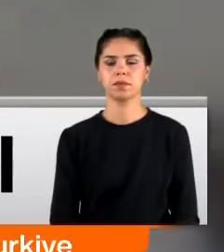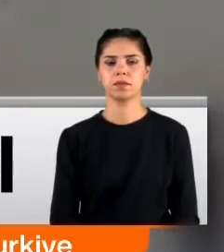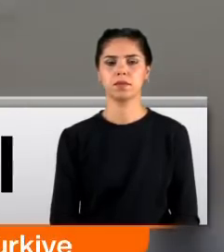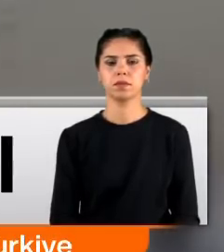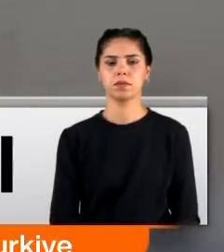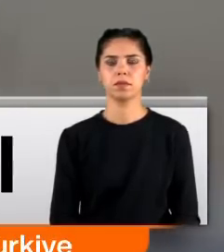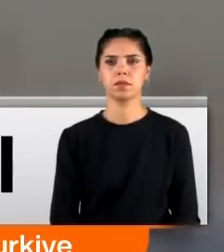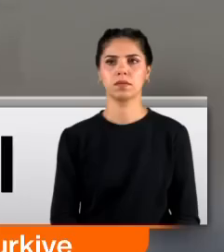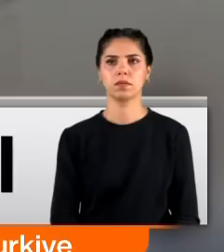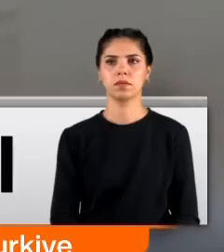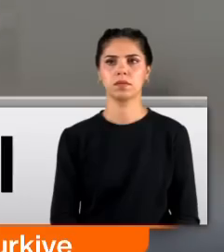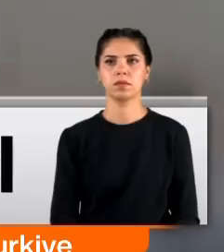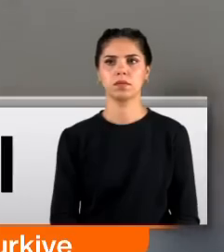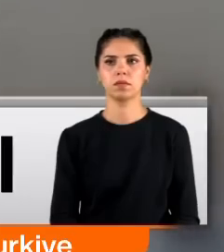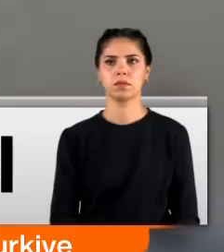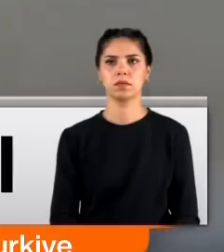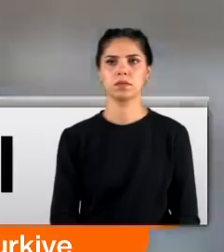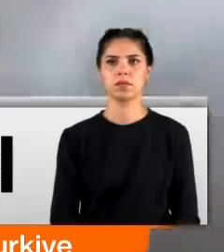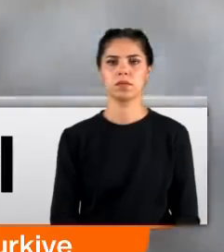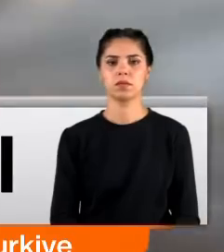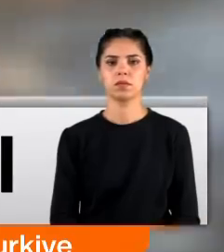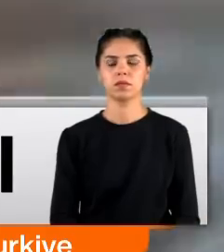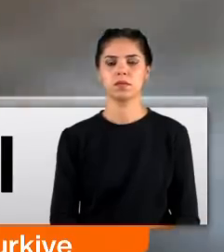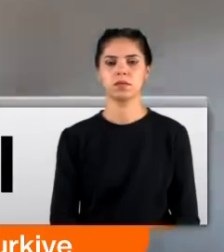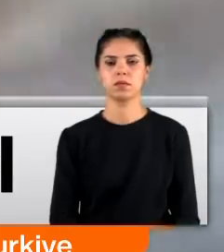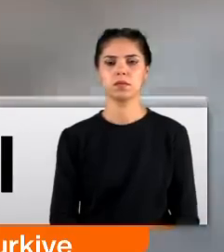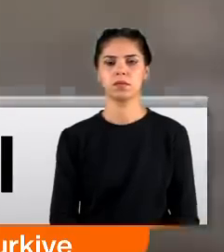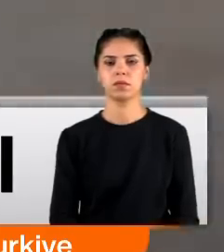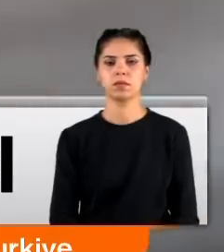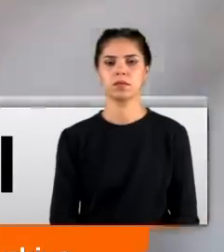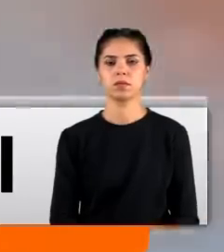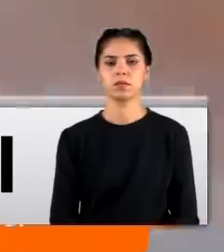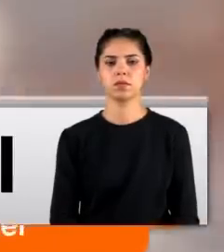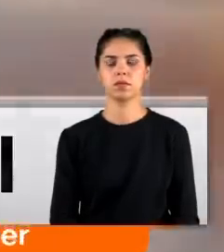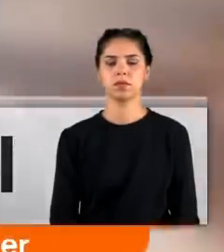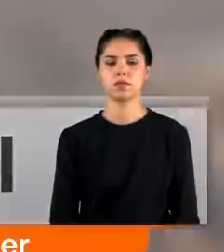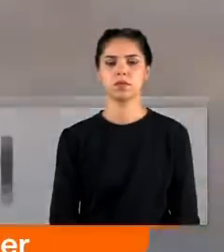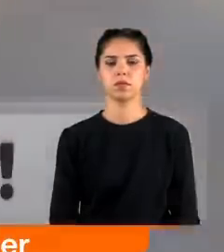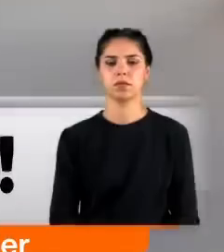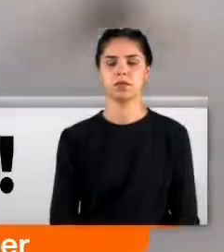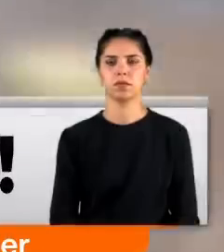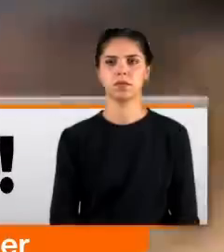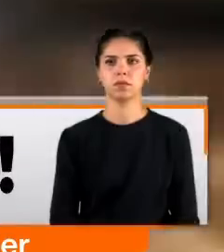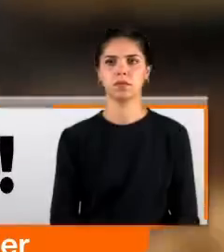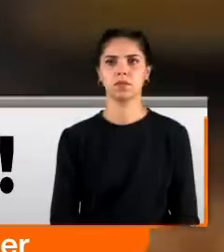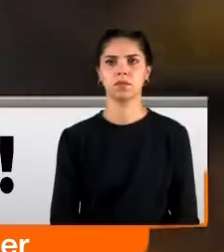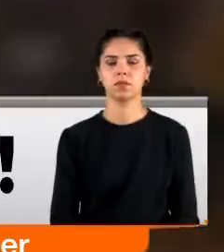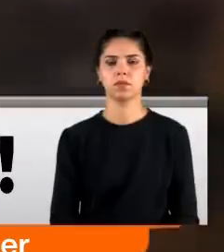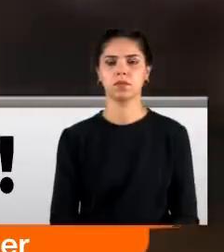ya? Lugar resmen kaynıyor ya. Saat itibariyle İstanbul Fatih pazar